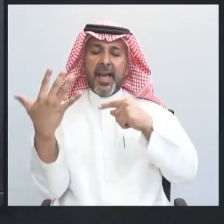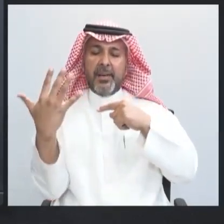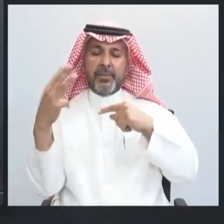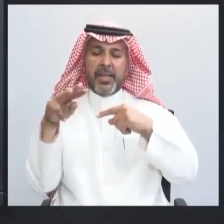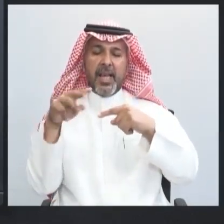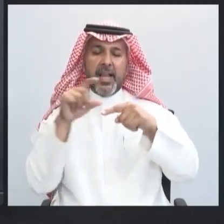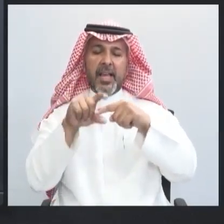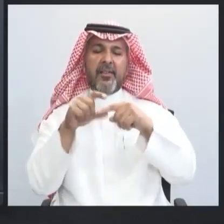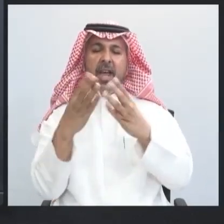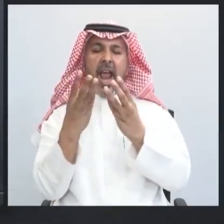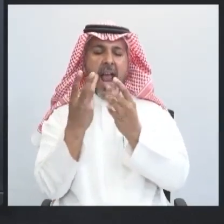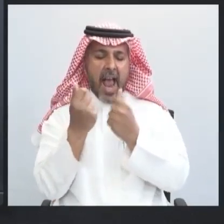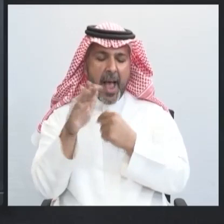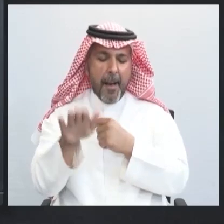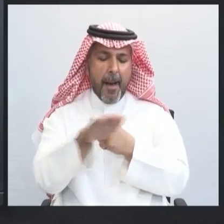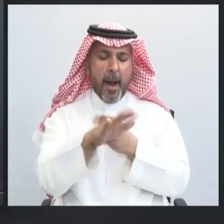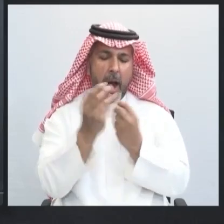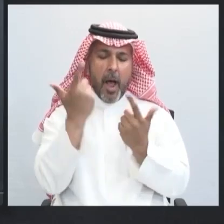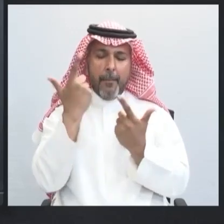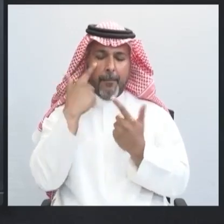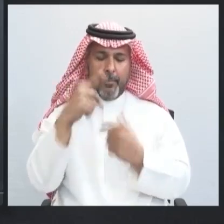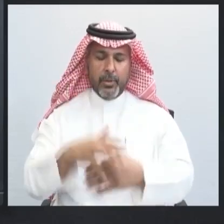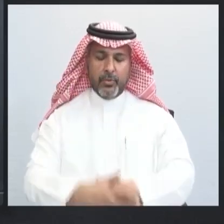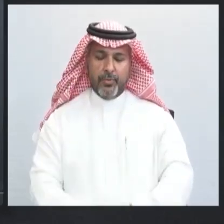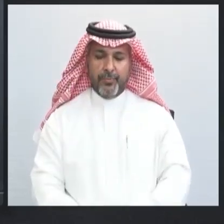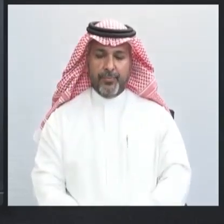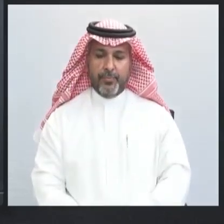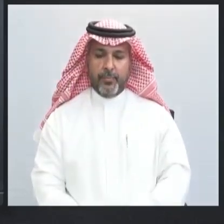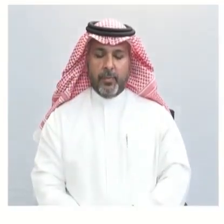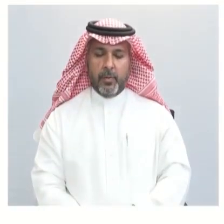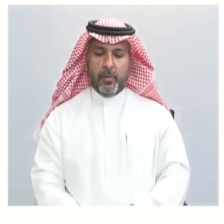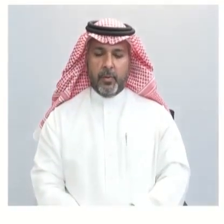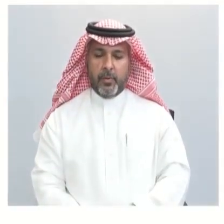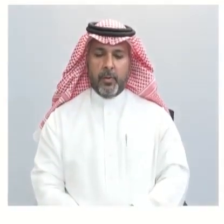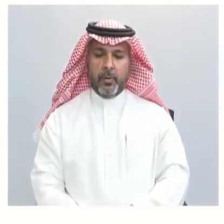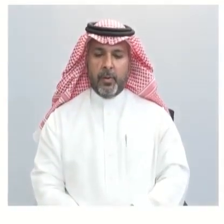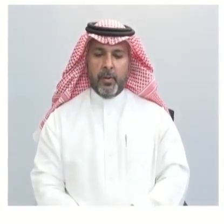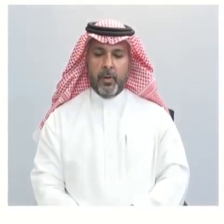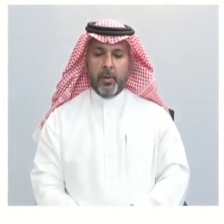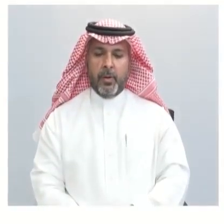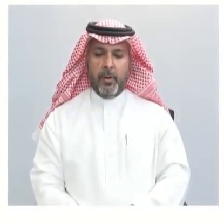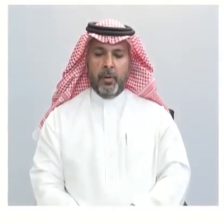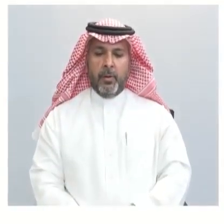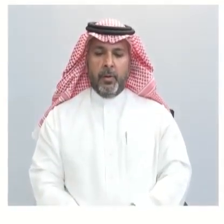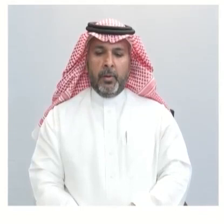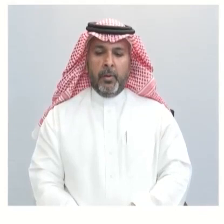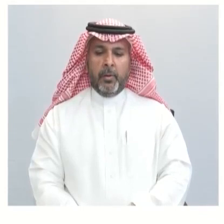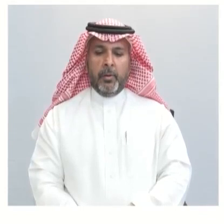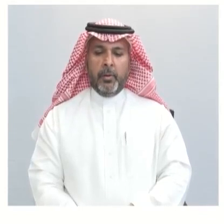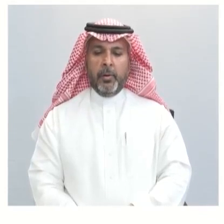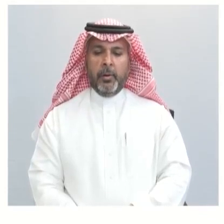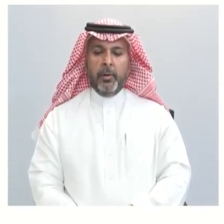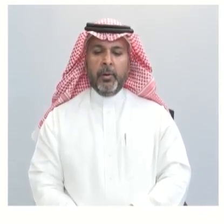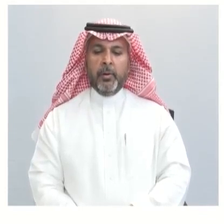الطلاب رح نقسم ال 5000 على عدد الطلاب رح نحصل على عدد الايام اللي نحتاجها